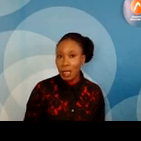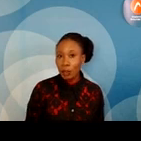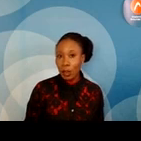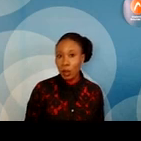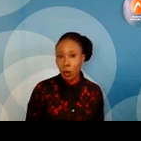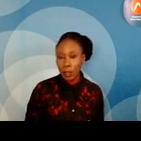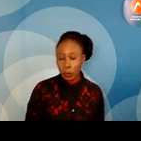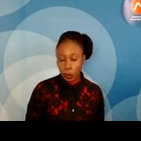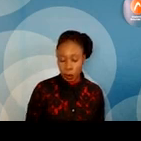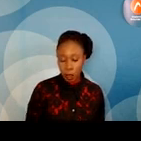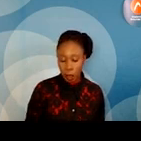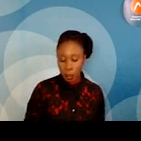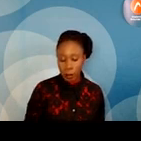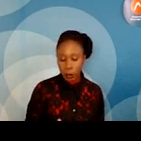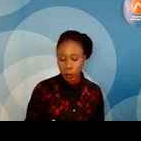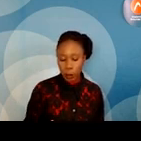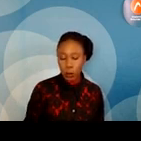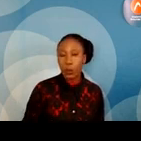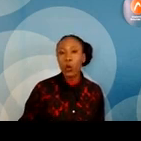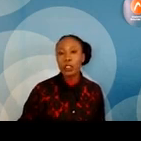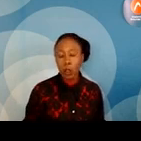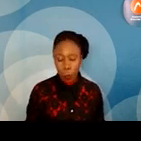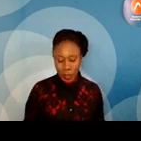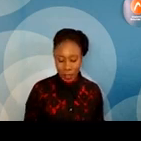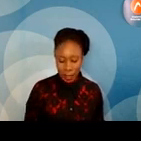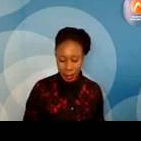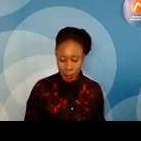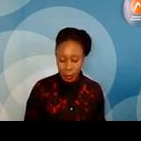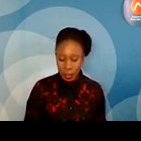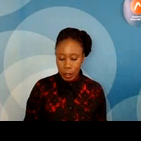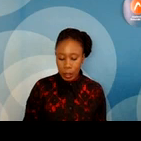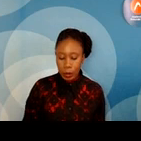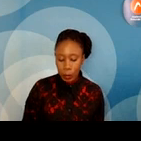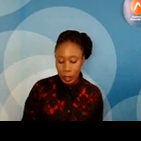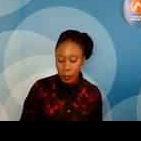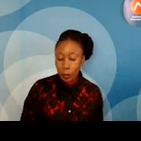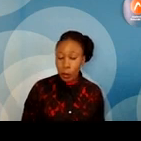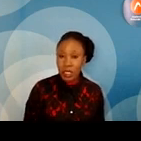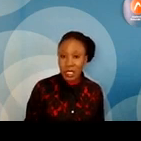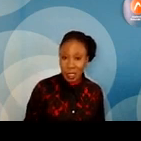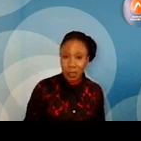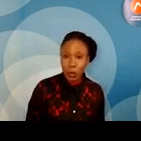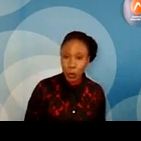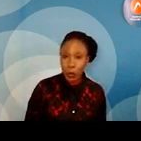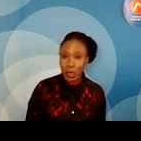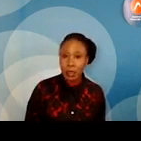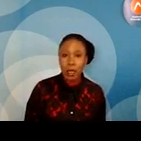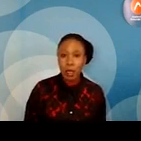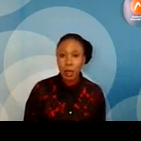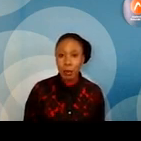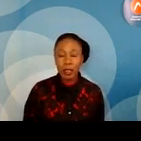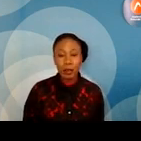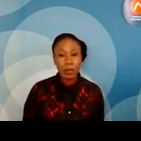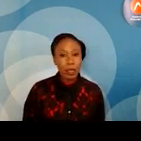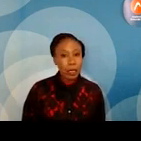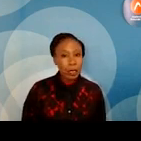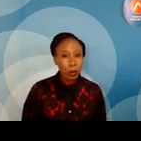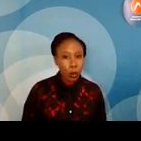arbetsansökningar för att kolla just hur återkopplas det här. Och det man kunde se, det var ju att